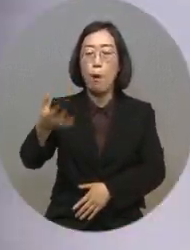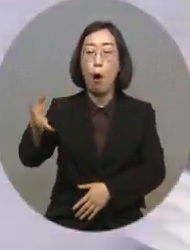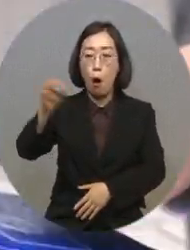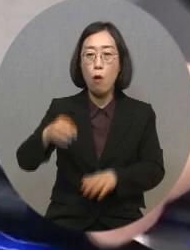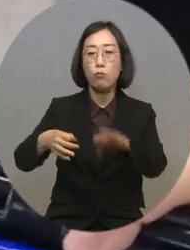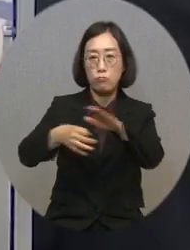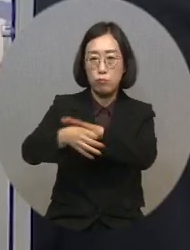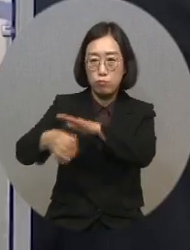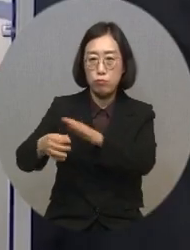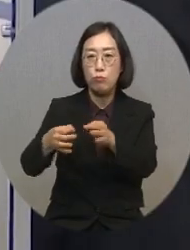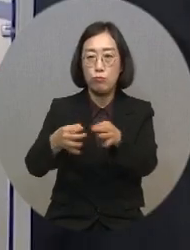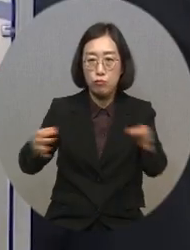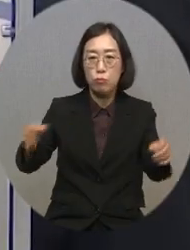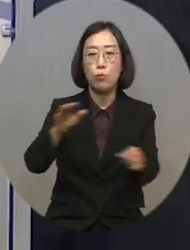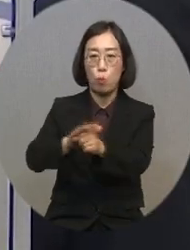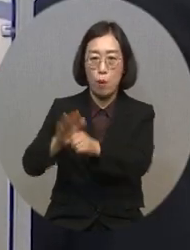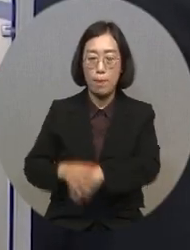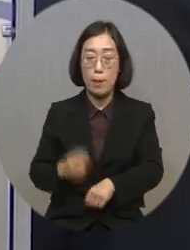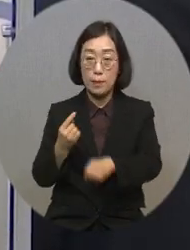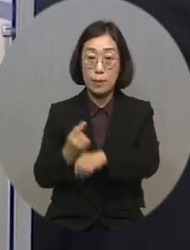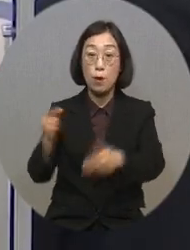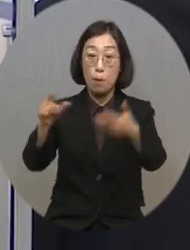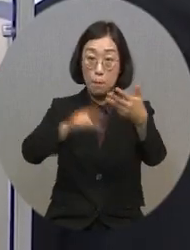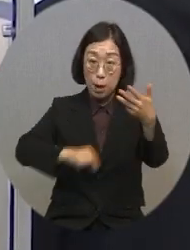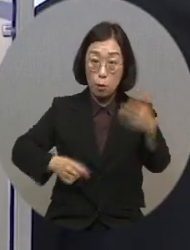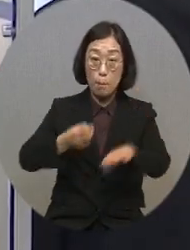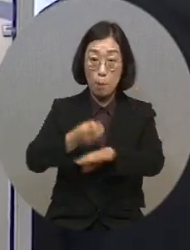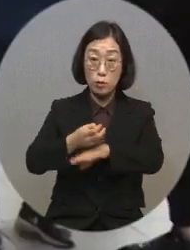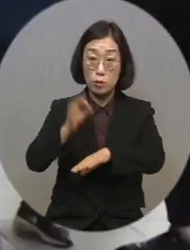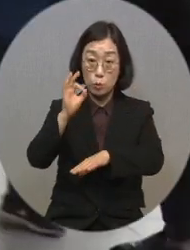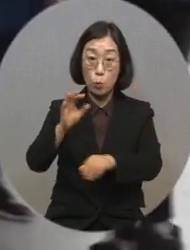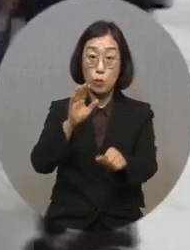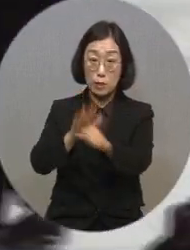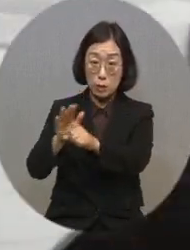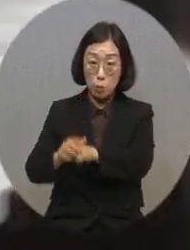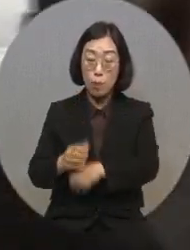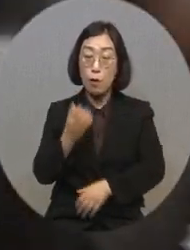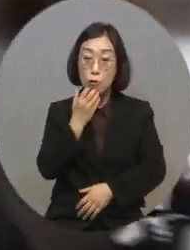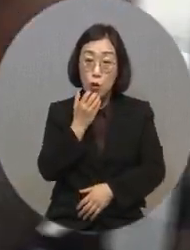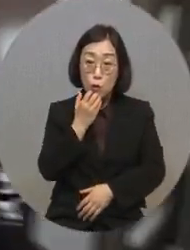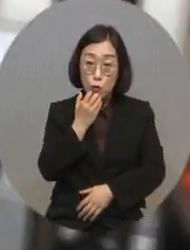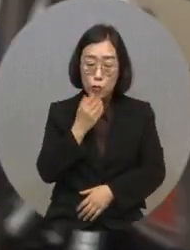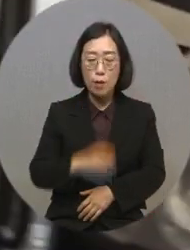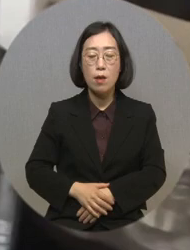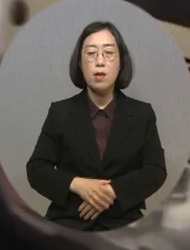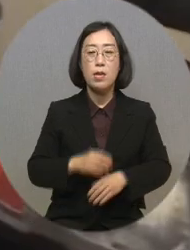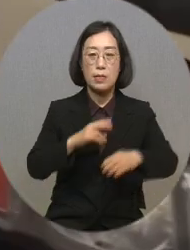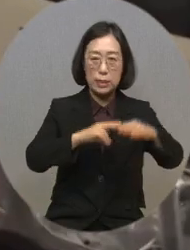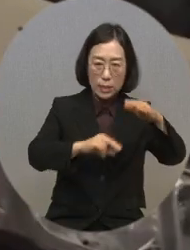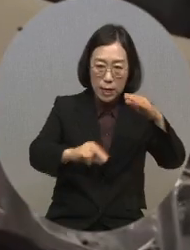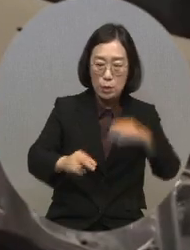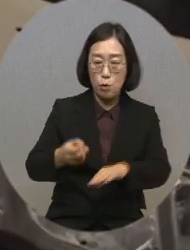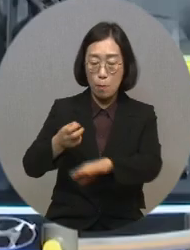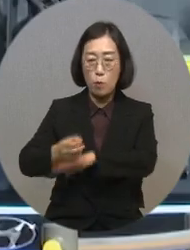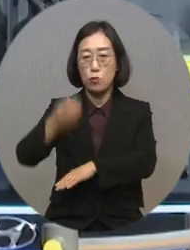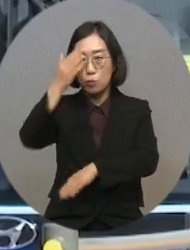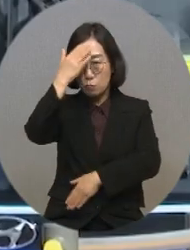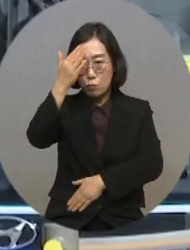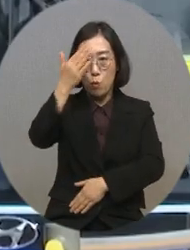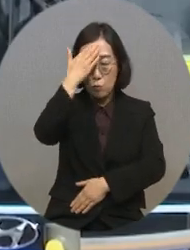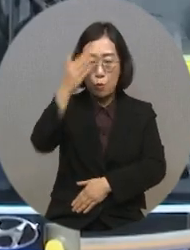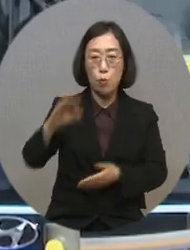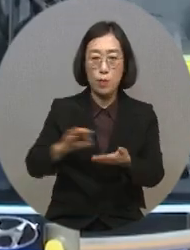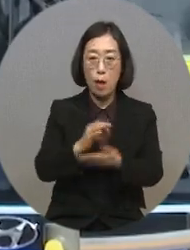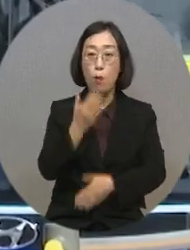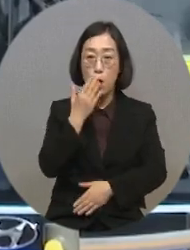나타났습니다 지난해 8월 버스 요금 지원을 통해 서울은 장애인이 지하철과 버스를 모두 무료로 이용할 수 있는